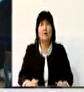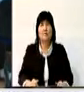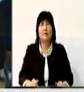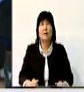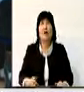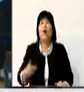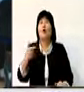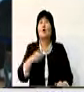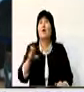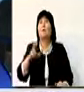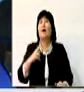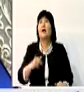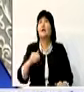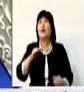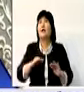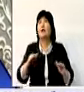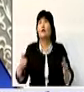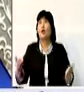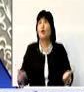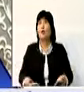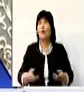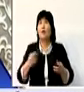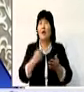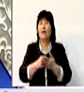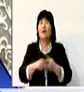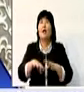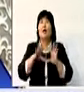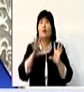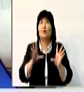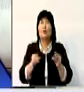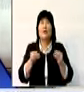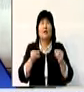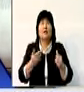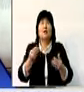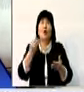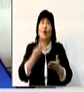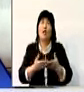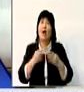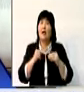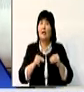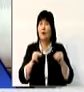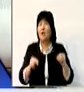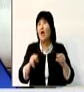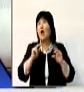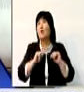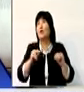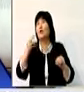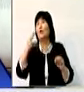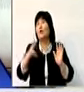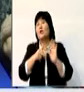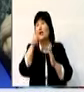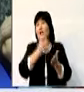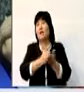Гүлжан Балтабайқызы шәкірт бойына өмірлік азық болар дүниелерді сіңірте білген ұлағатты ұстаз. Педагог 38 жыл